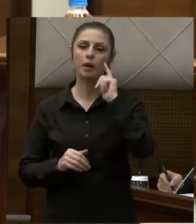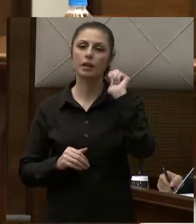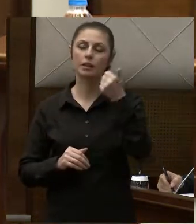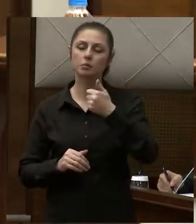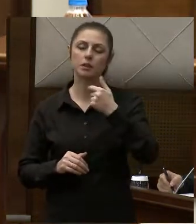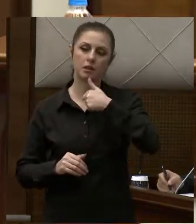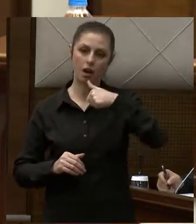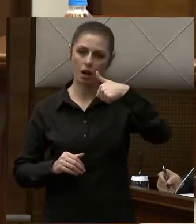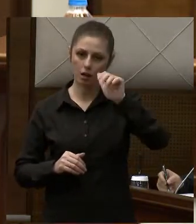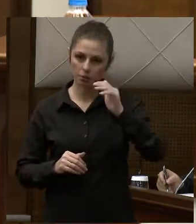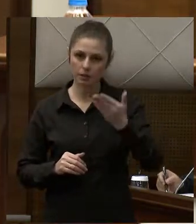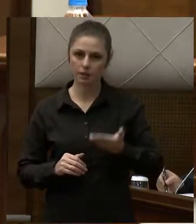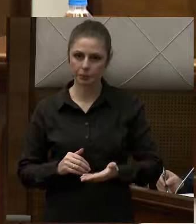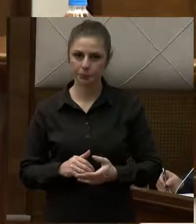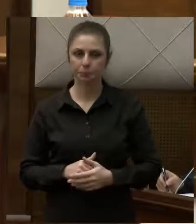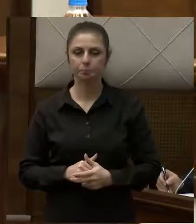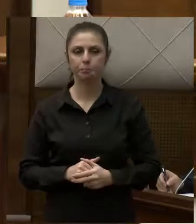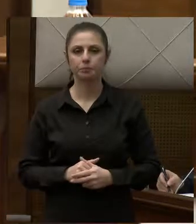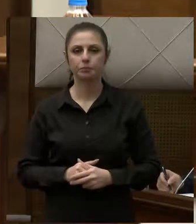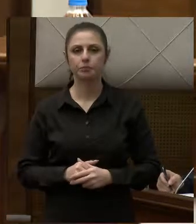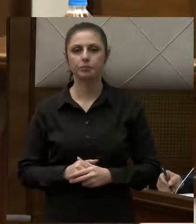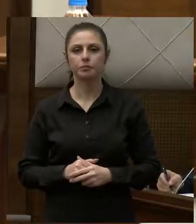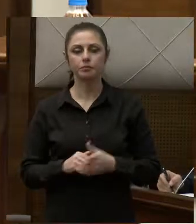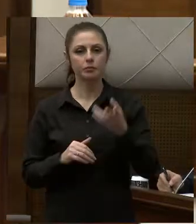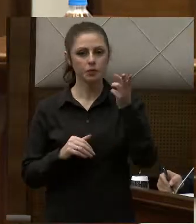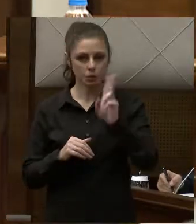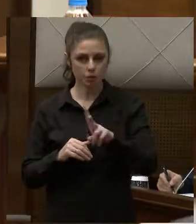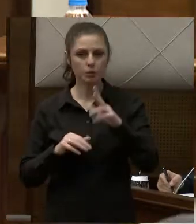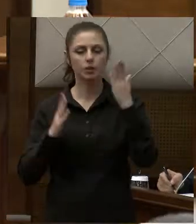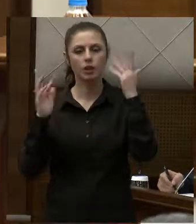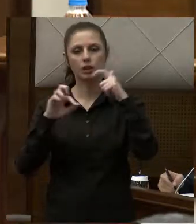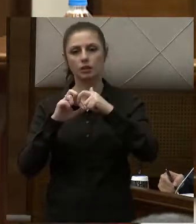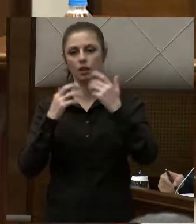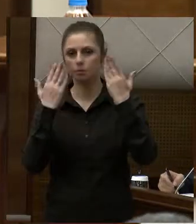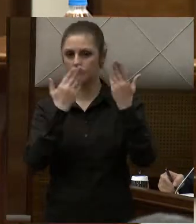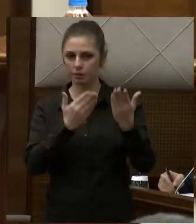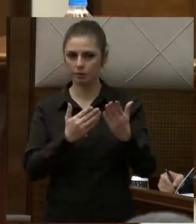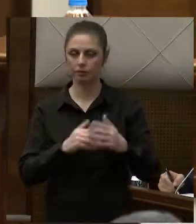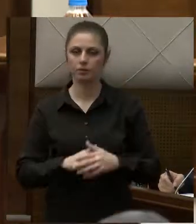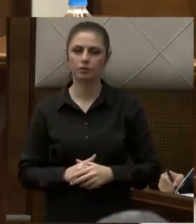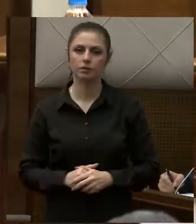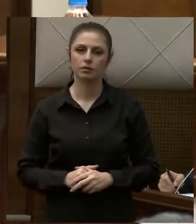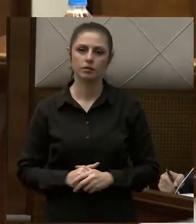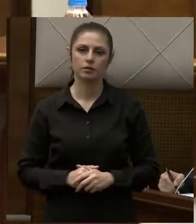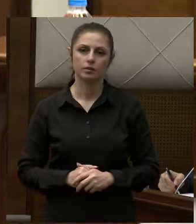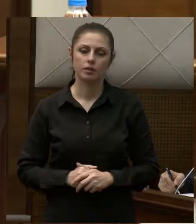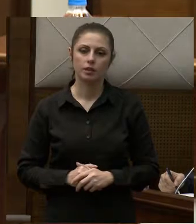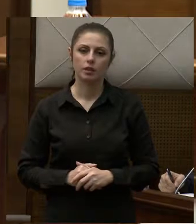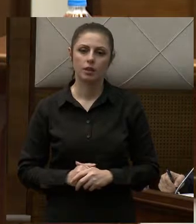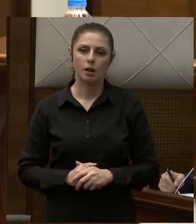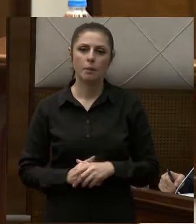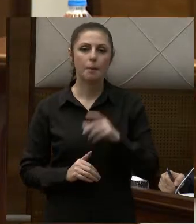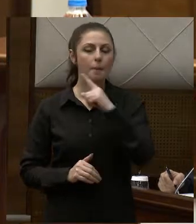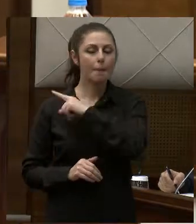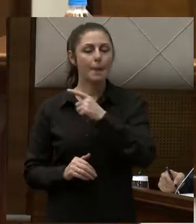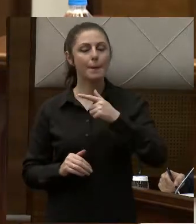abimiz Tahir Akgün, hakkın rahmetine kavuşmuştur. Yine Sayın Başkanımızın şahsında